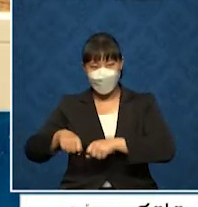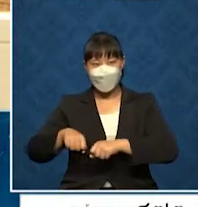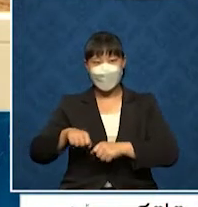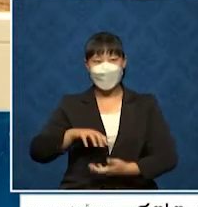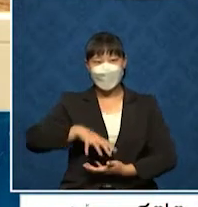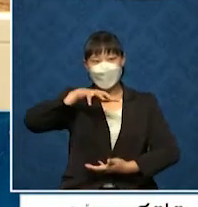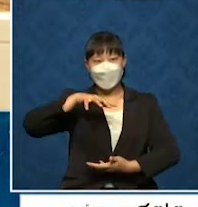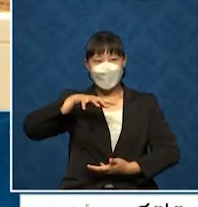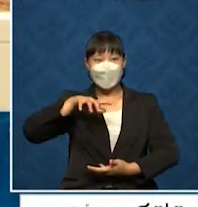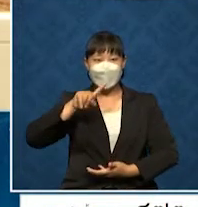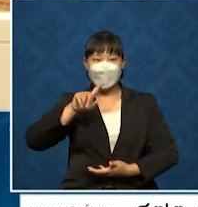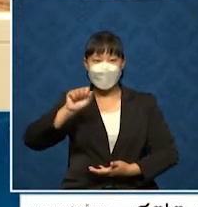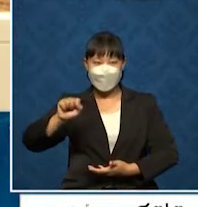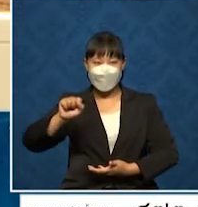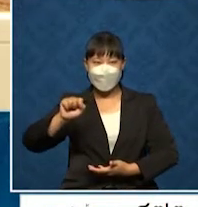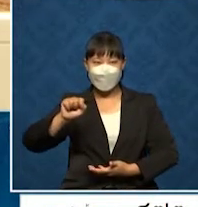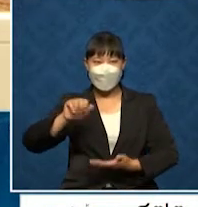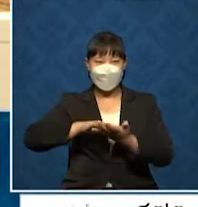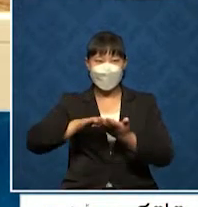ารวม